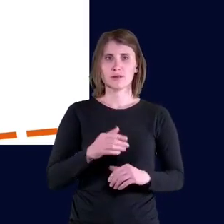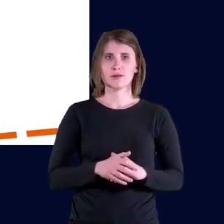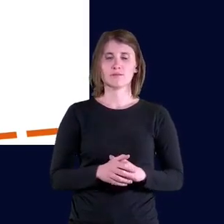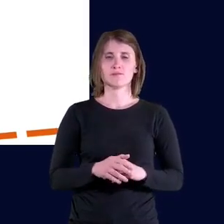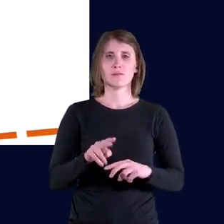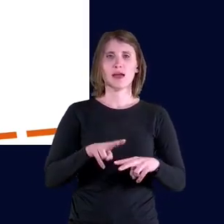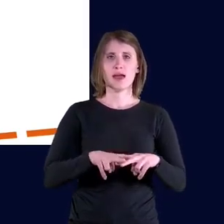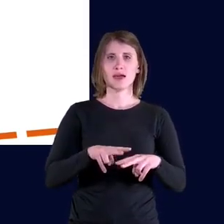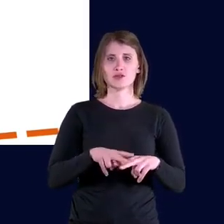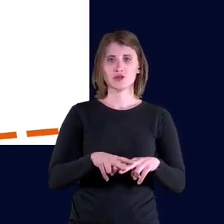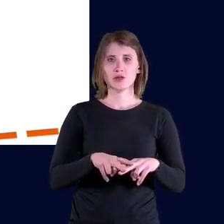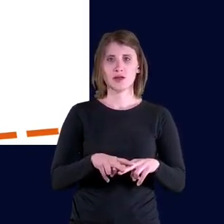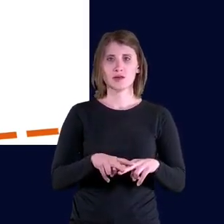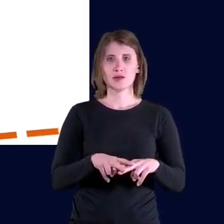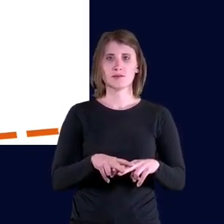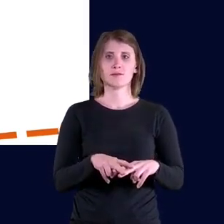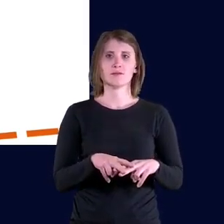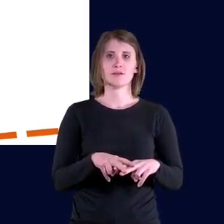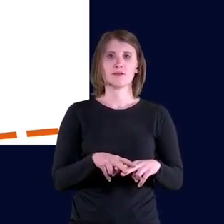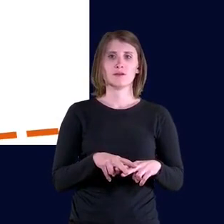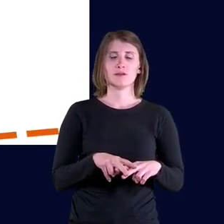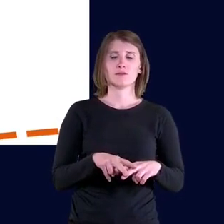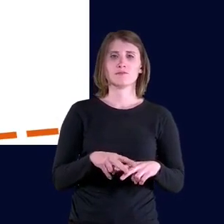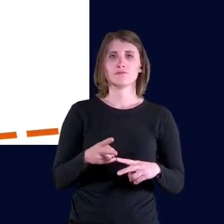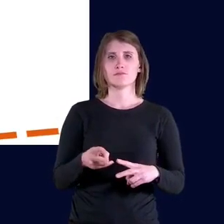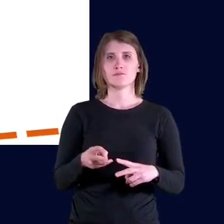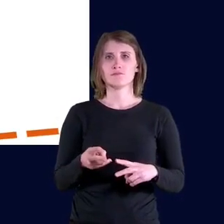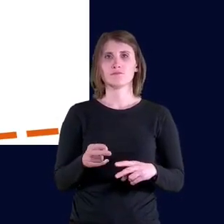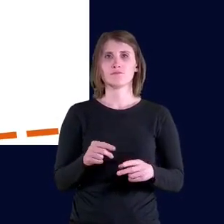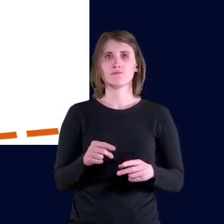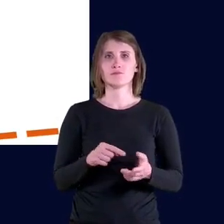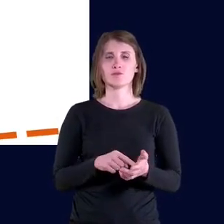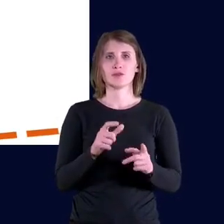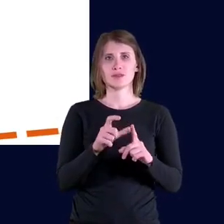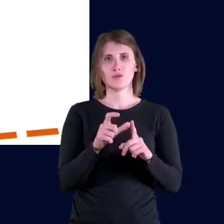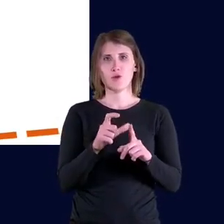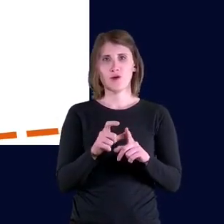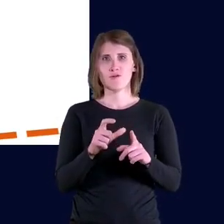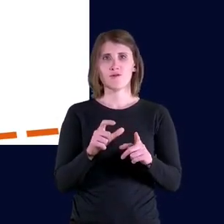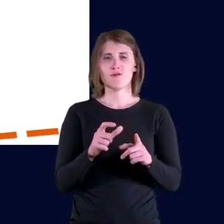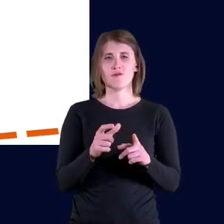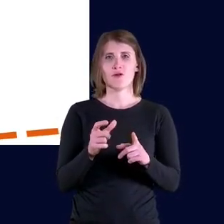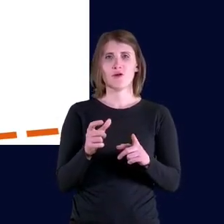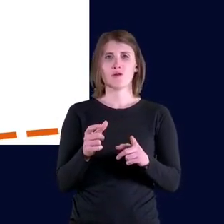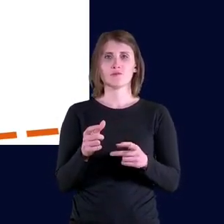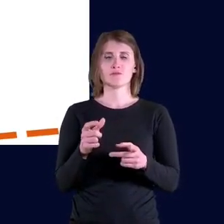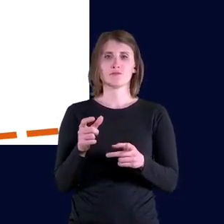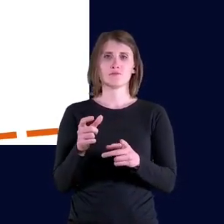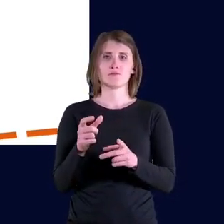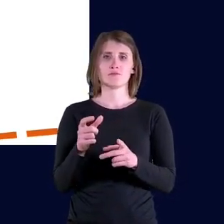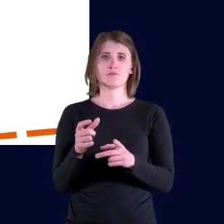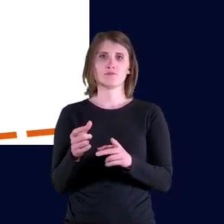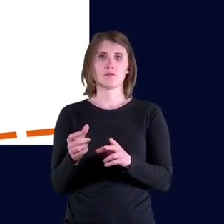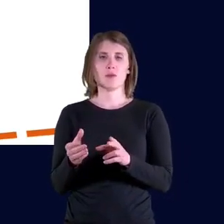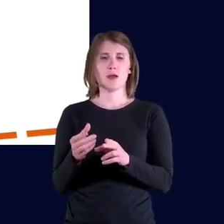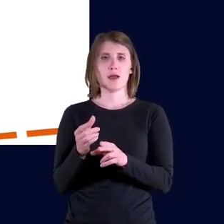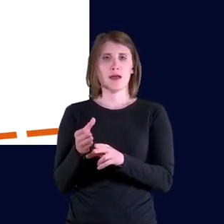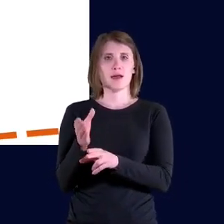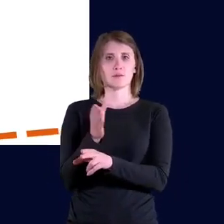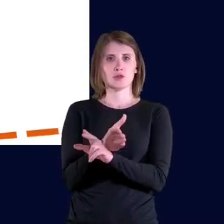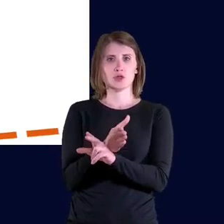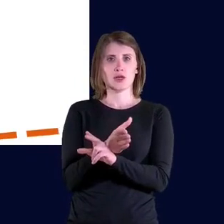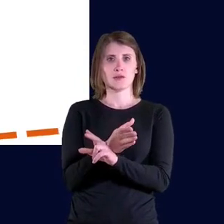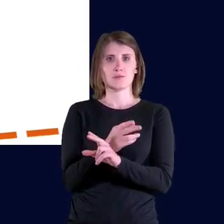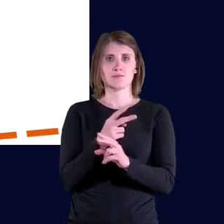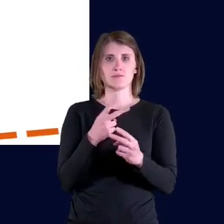hasztagiem i czerpię o słowo lub wyrażenie poprzedzone poprzedzone symbolem kredki